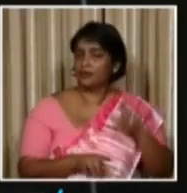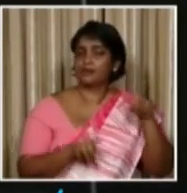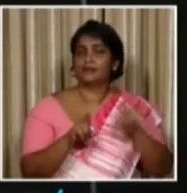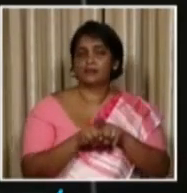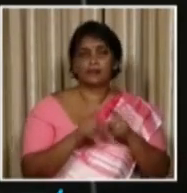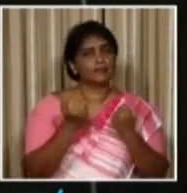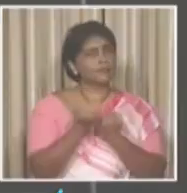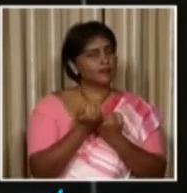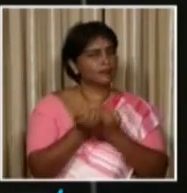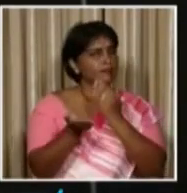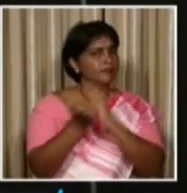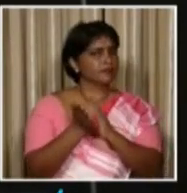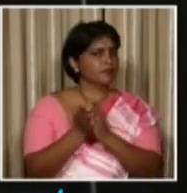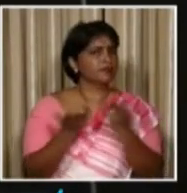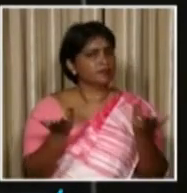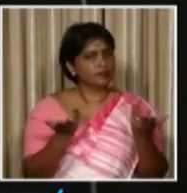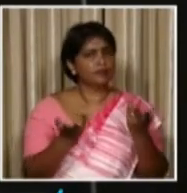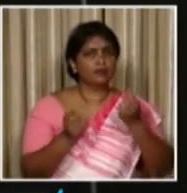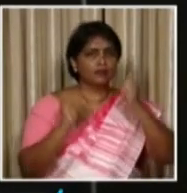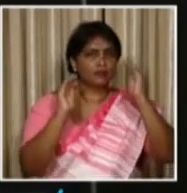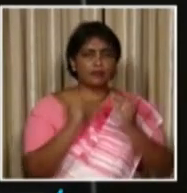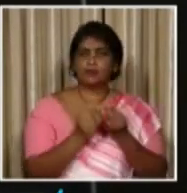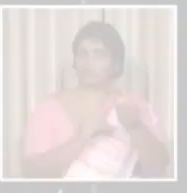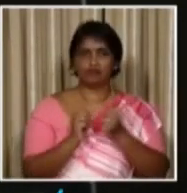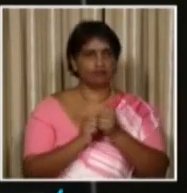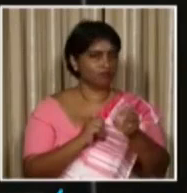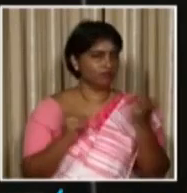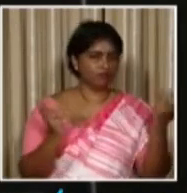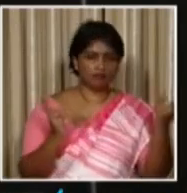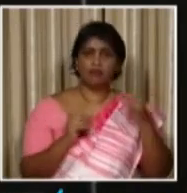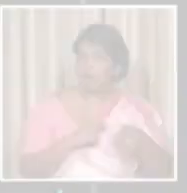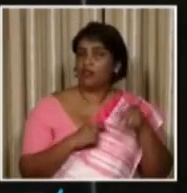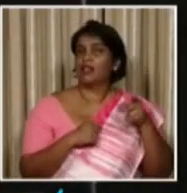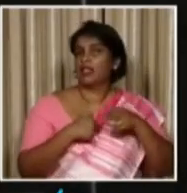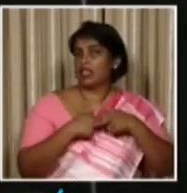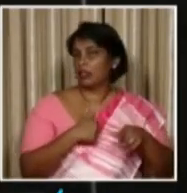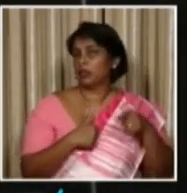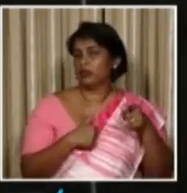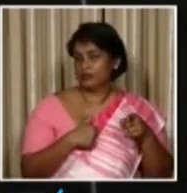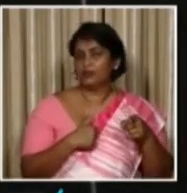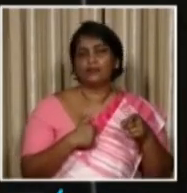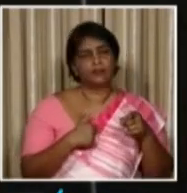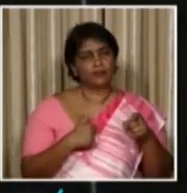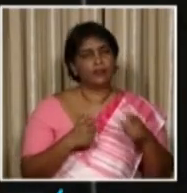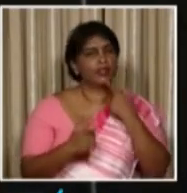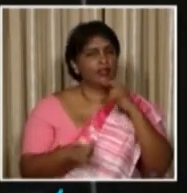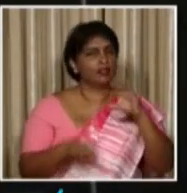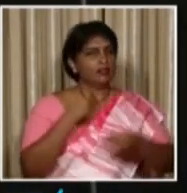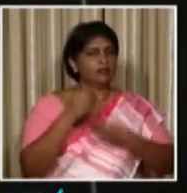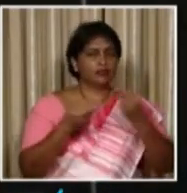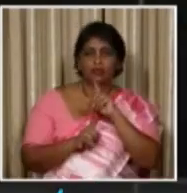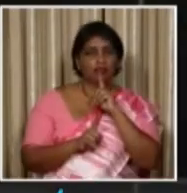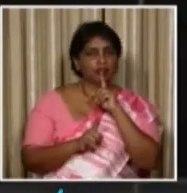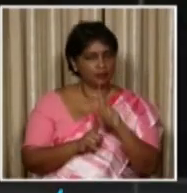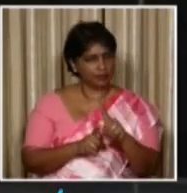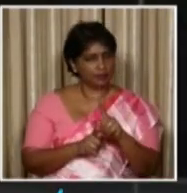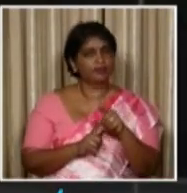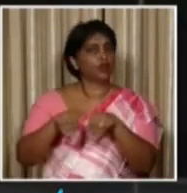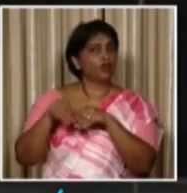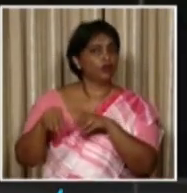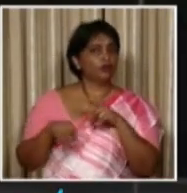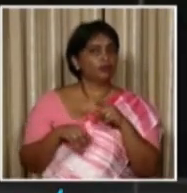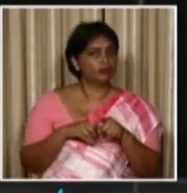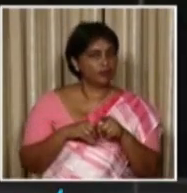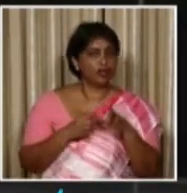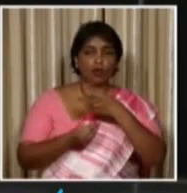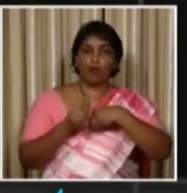ආධාර වැඩසටහනක් නැත්නම් සබ්සිඩි එක ක්‍රියාත්මක වෙන්නේ නැහැ ඒ හේතුව නිසා තේ කර්මාන්සාලා විශාල ප්‍රමාණයක් වැහිලා ගිහිල්ලා තියෙනවා මේ ගොවින්ට